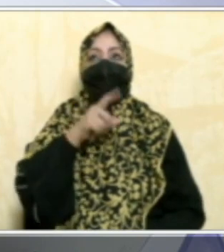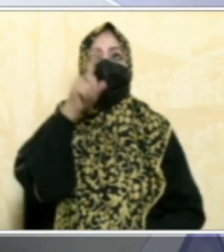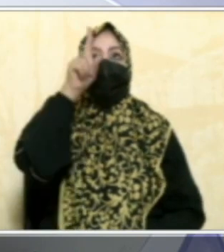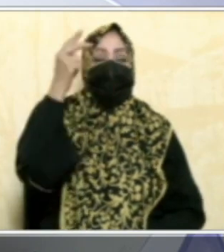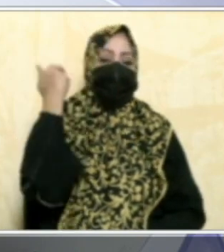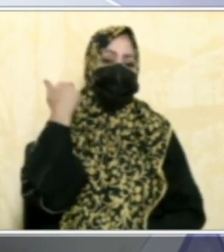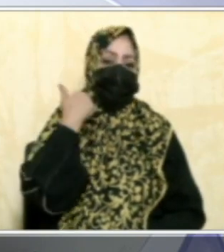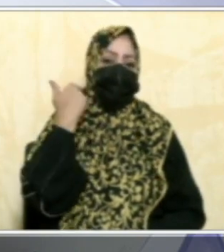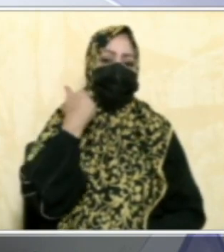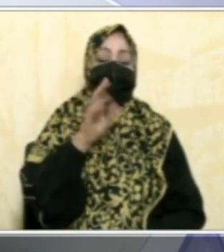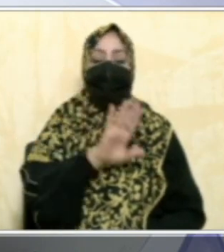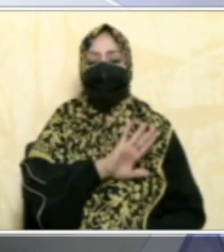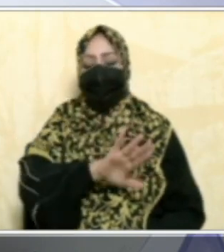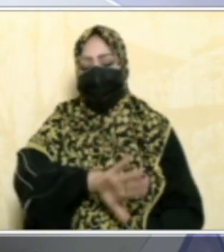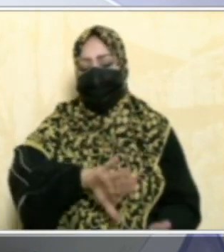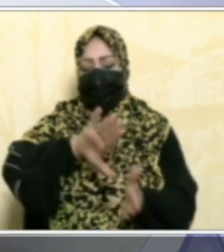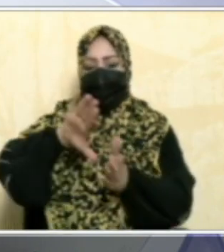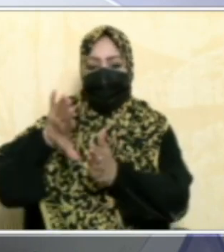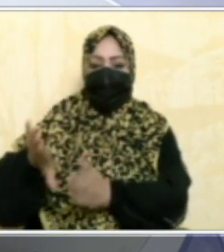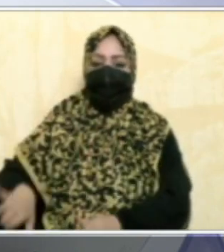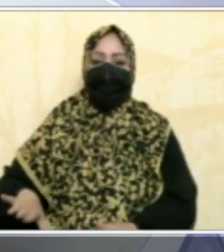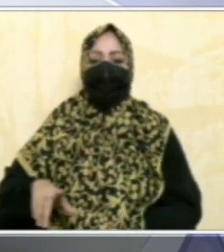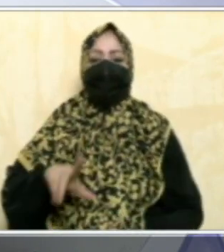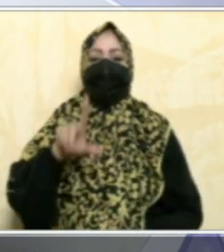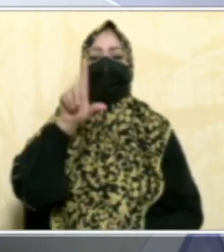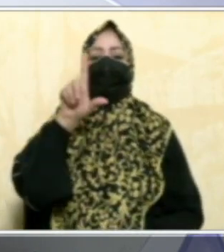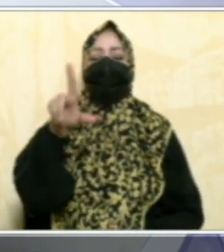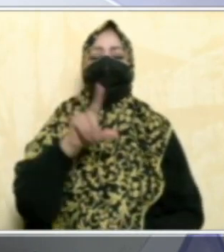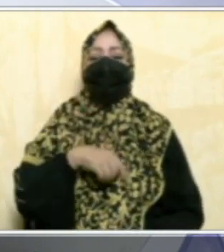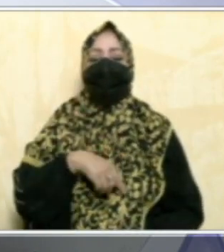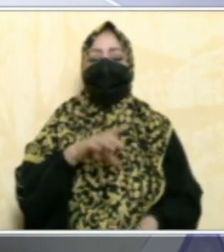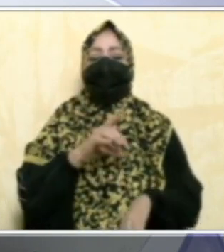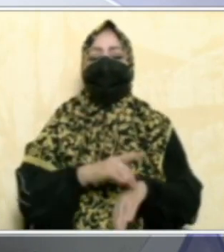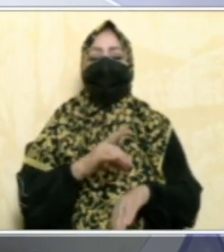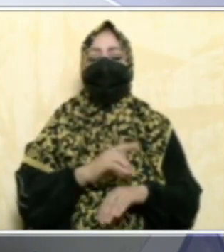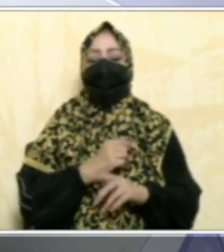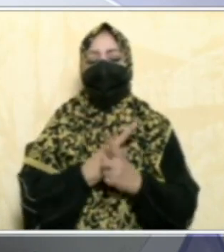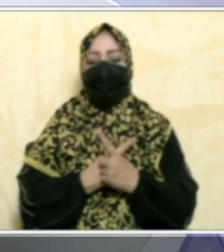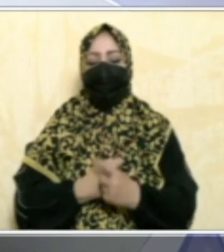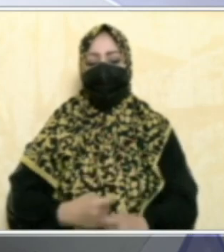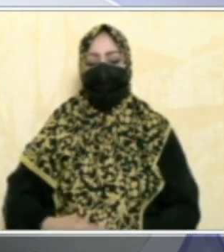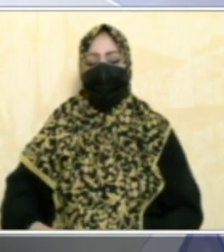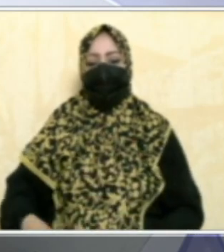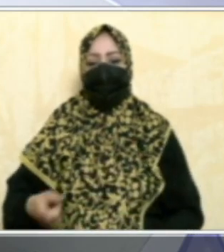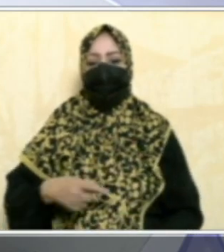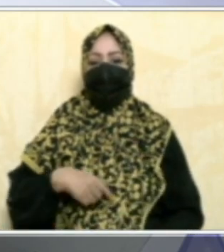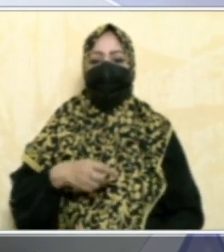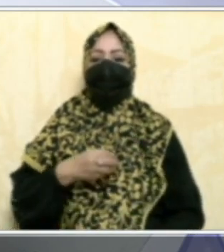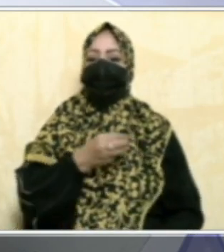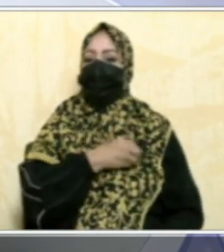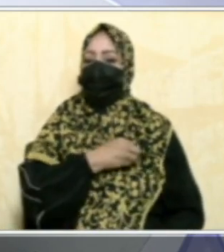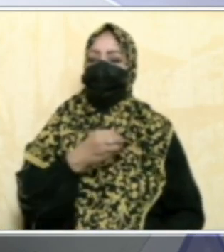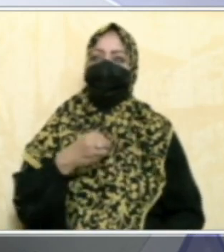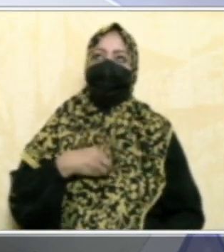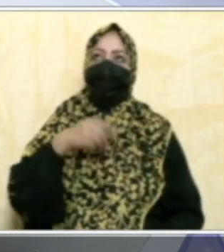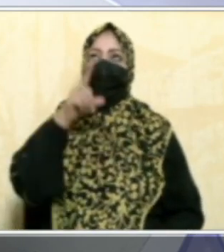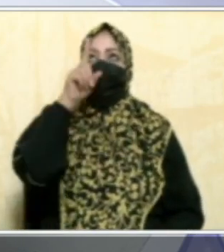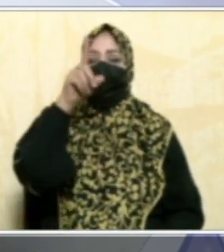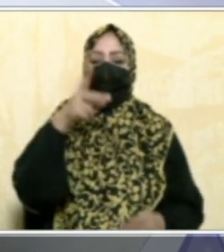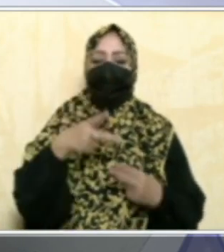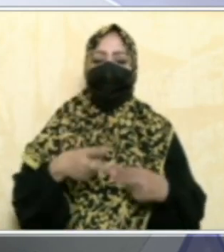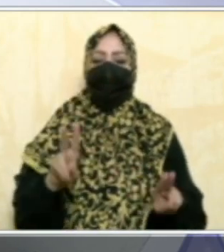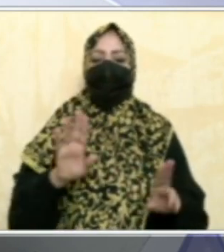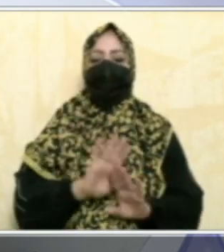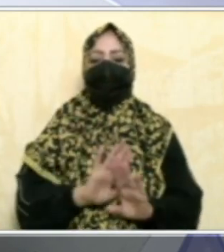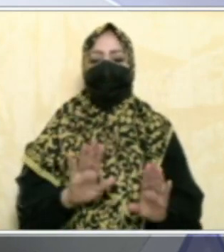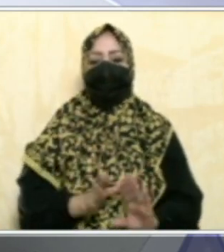وجل فهو مضر خبيث، فلذلك التداوي يكون بما أحله الله فقط. الأخ